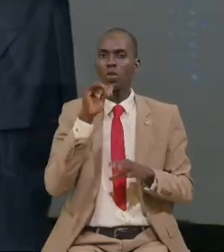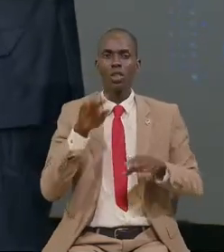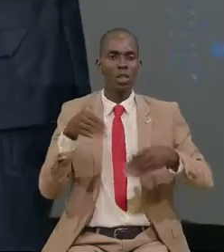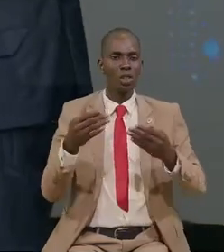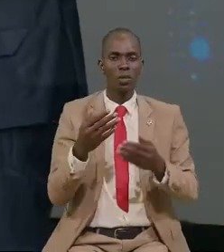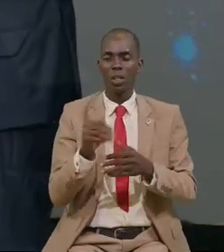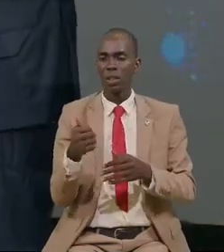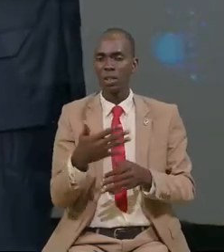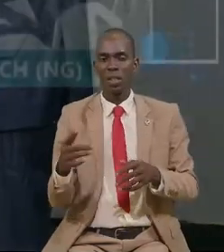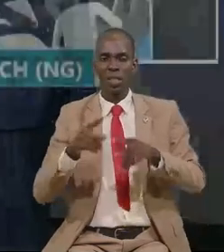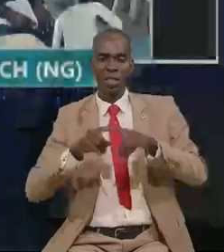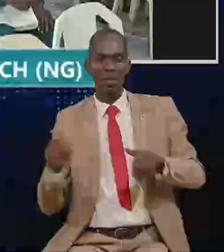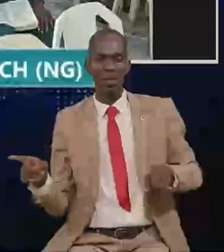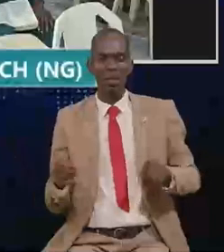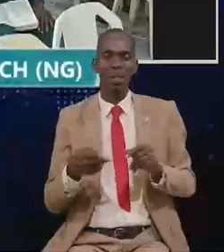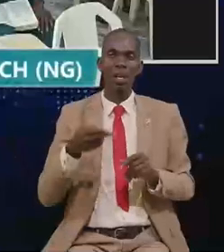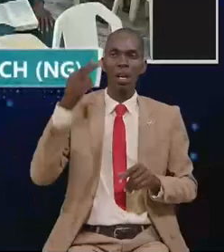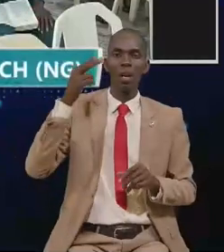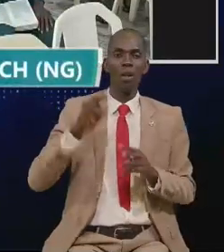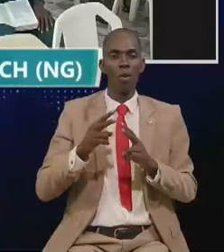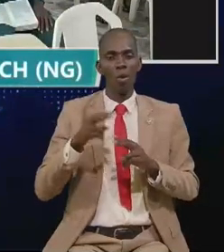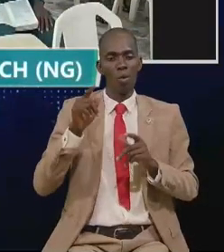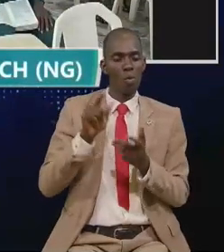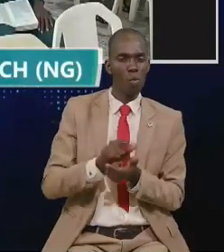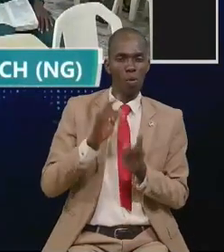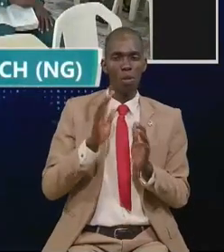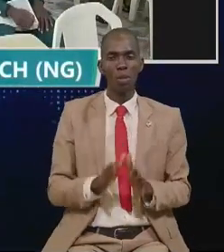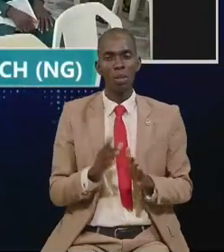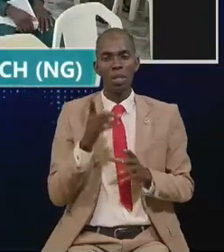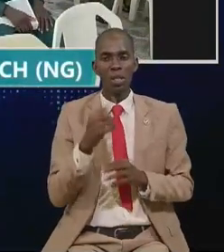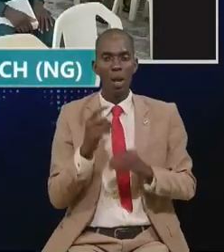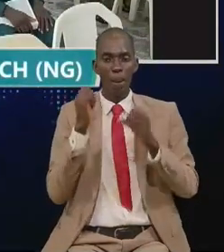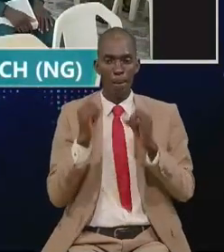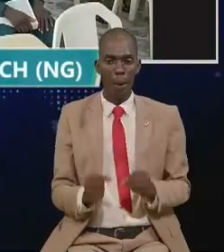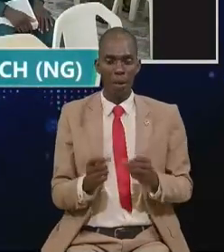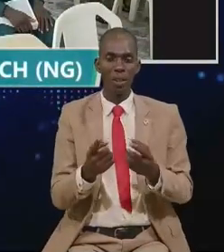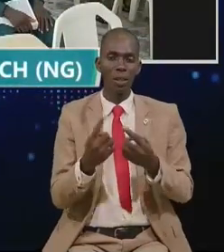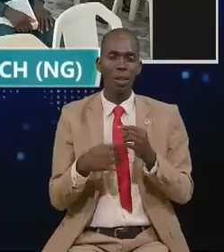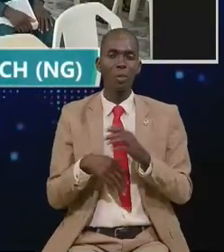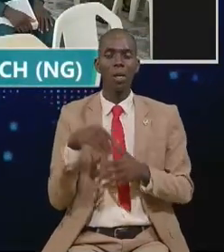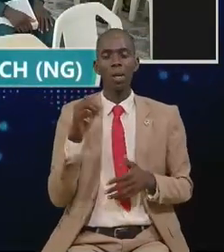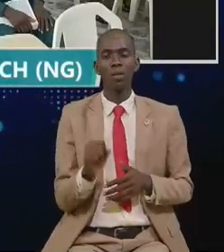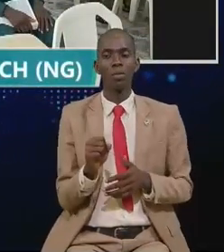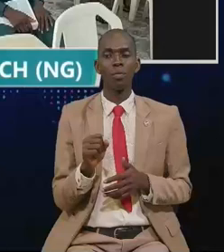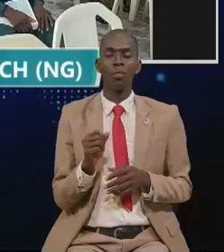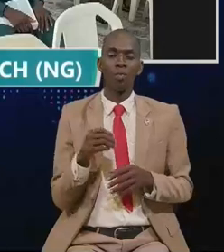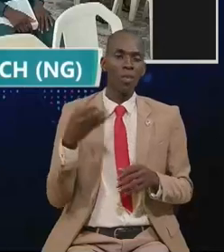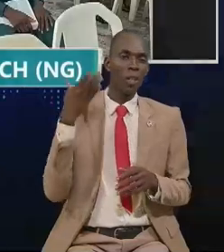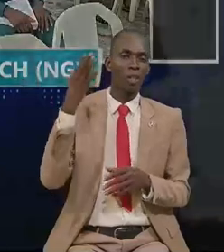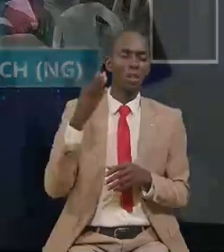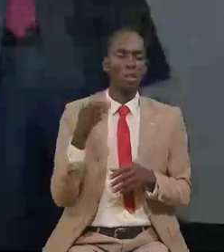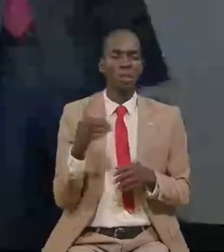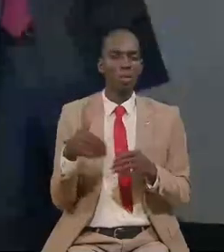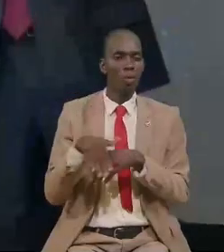Il ne pouvait pas donner moins que ce qu'il avait, ou plus grand que ce qu'il avait, le pouvoir qu'il avait sur le péché, sur la